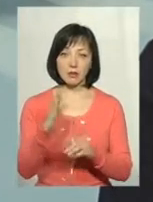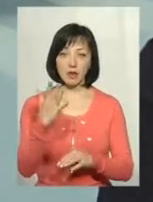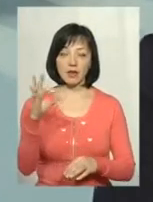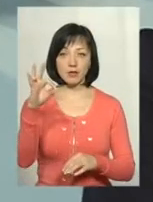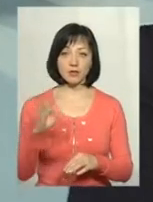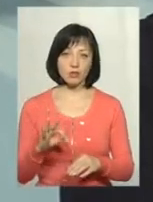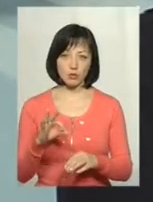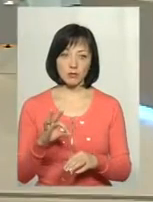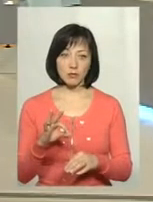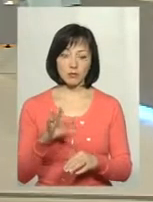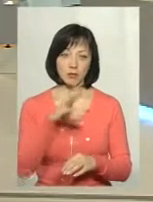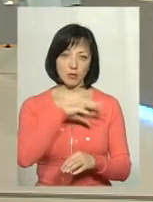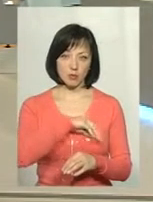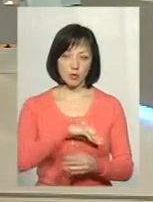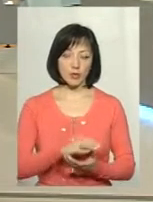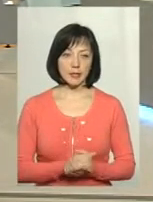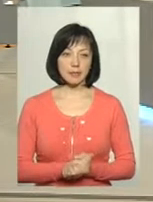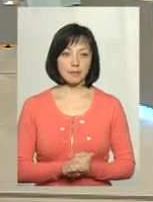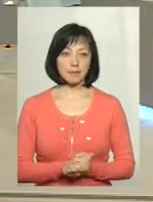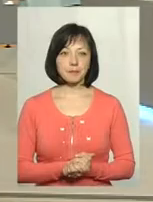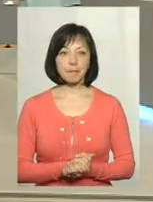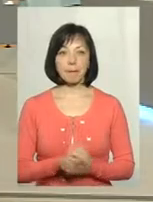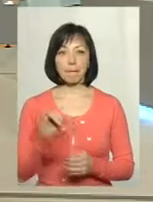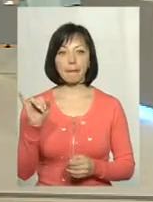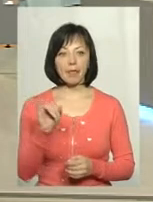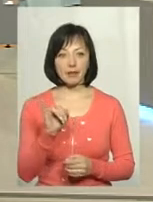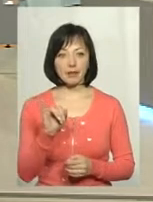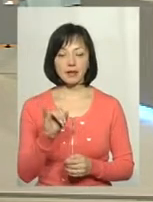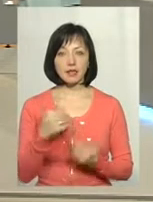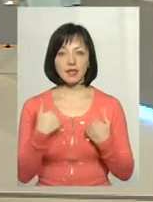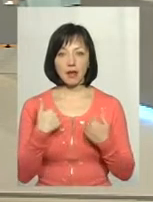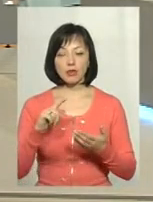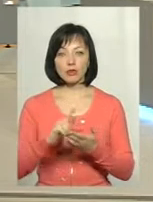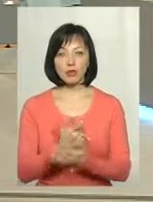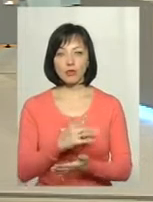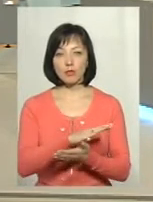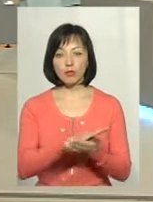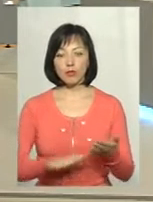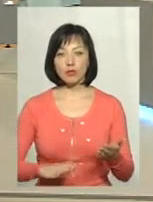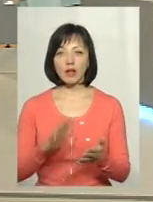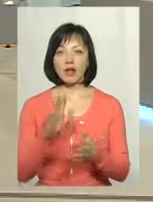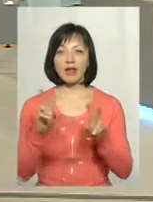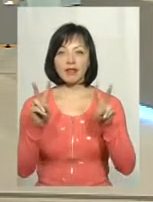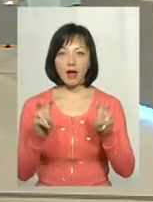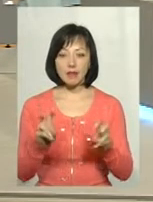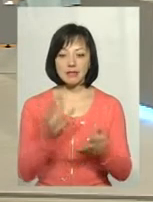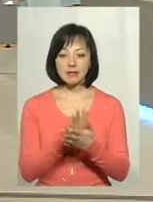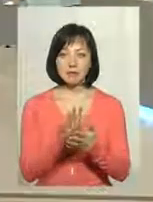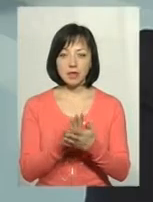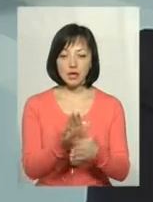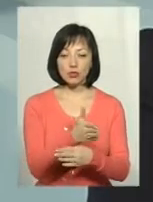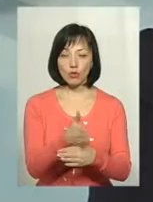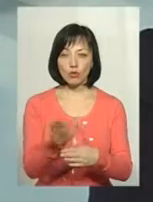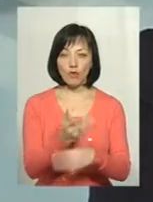5% від прибутку від комунального підприємства. Ну і звичайно, я знову ж продовжу тему сміттєсортувальної лінії, тому що це